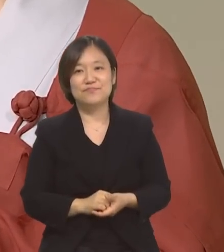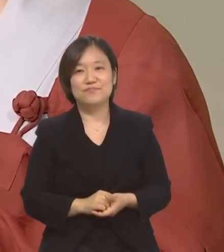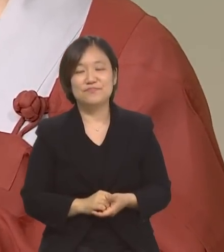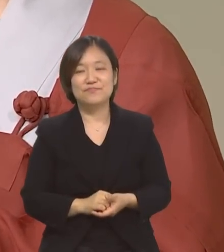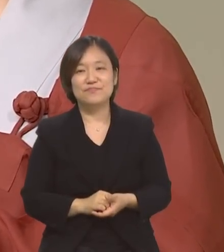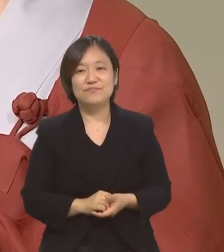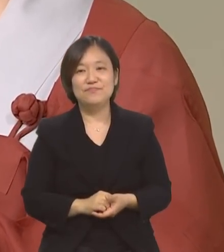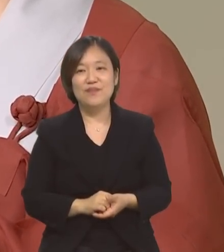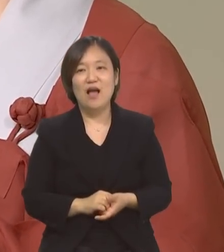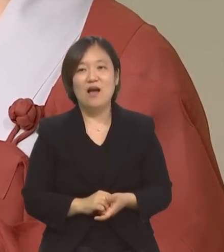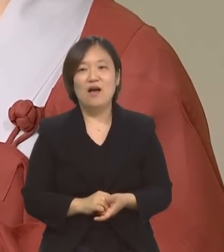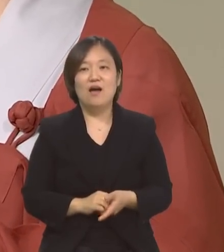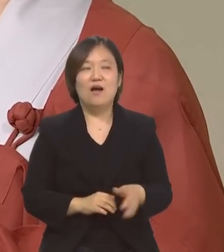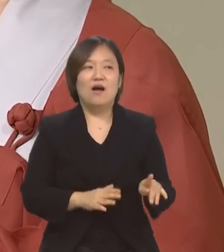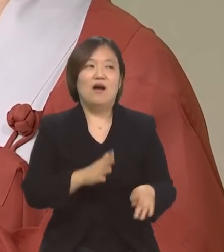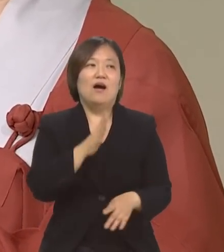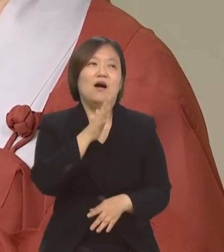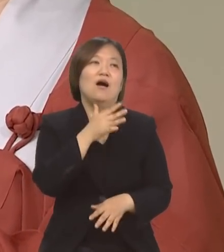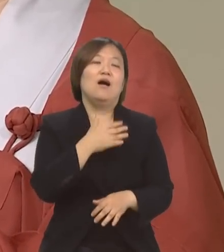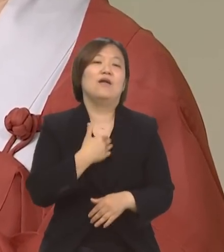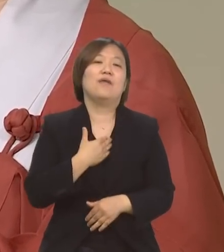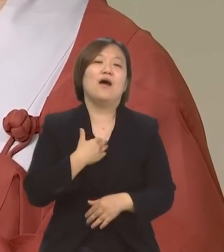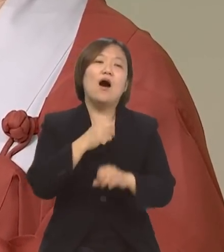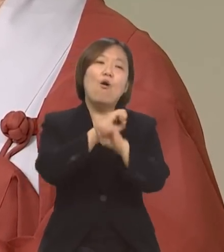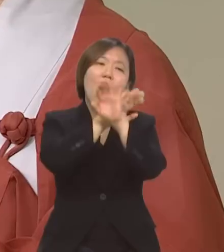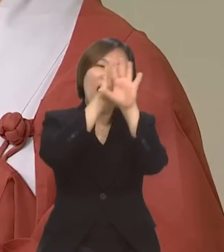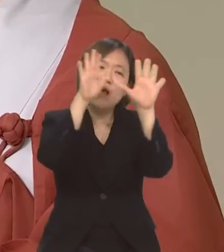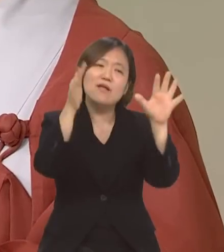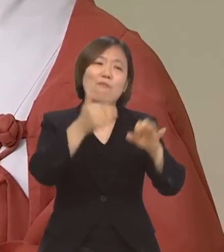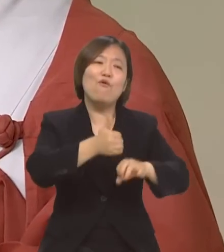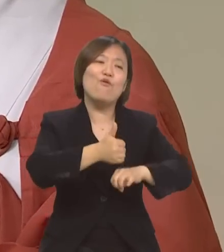그러면서 아 관세음보살님